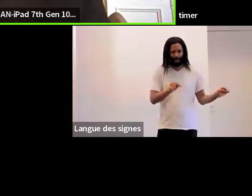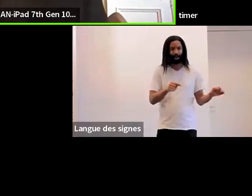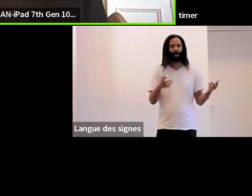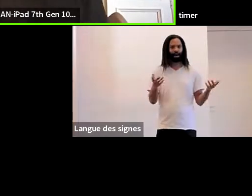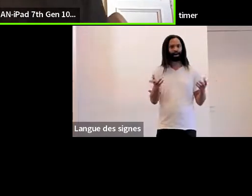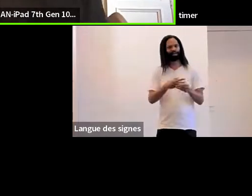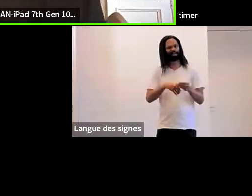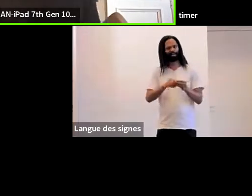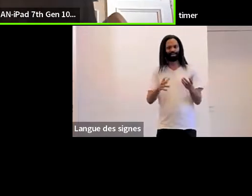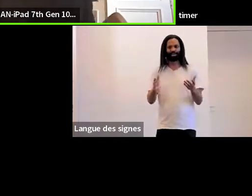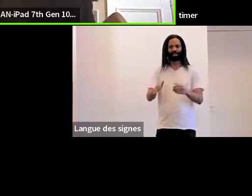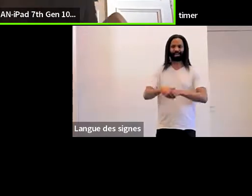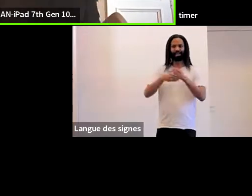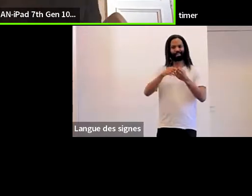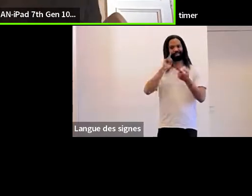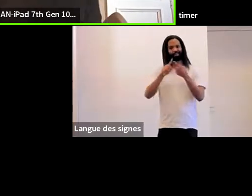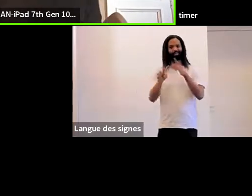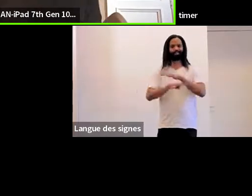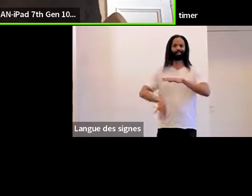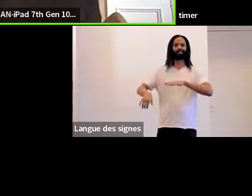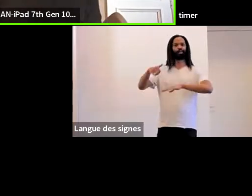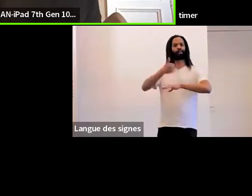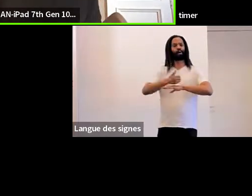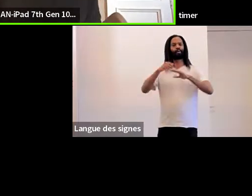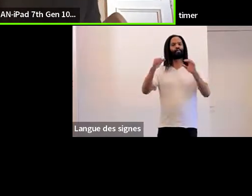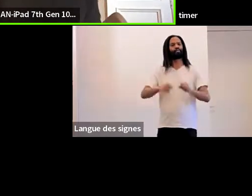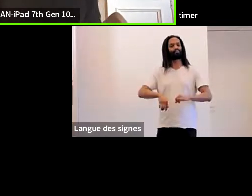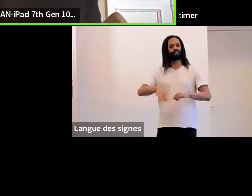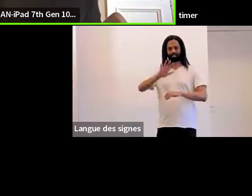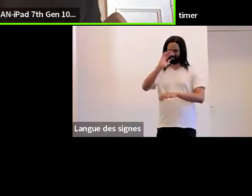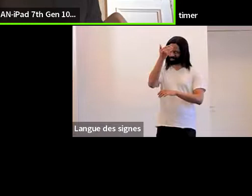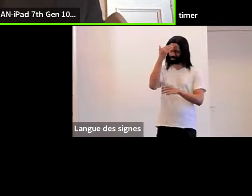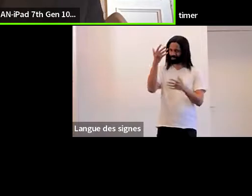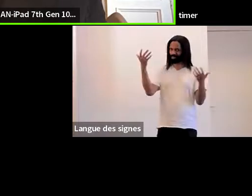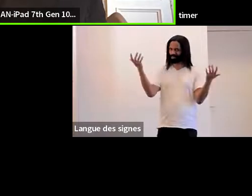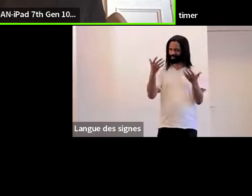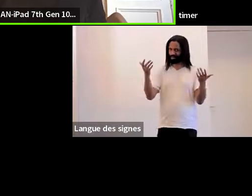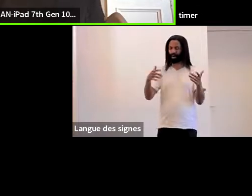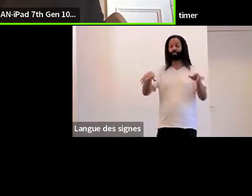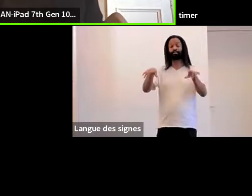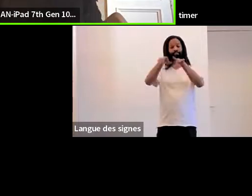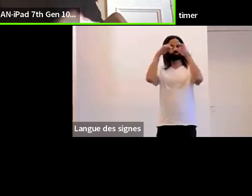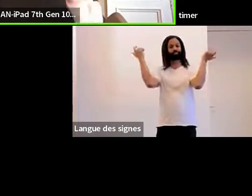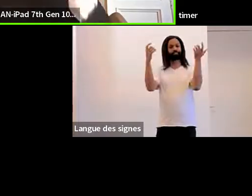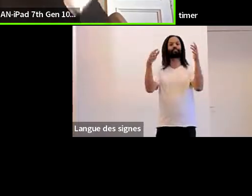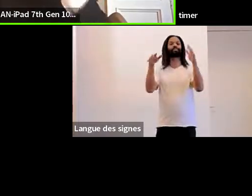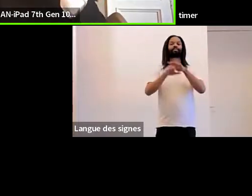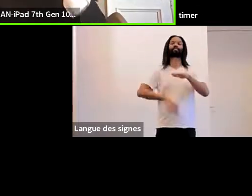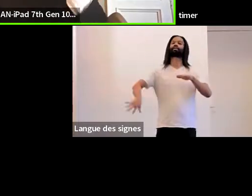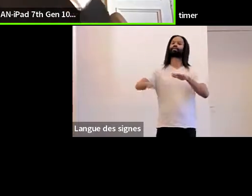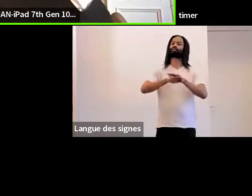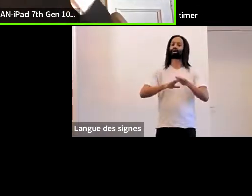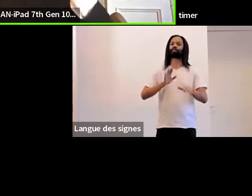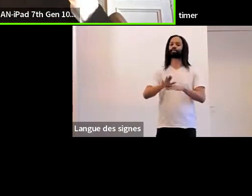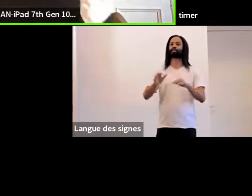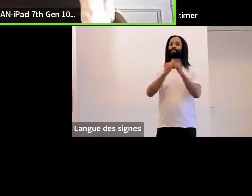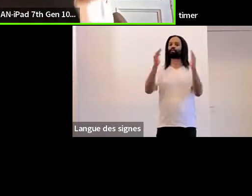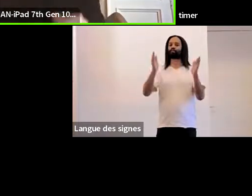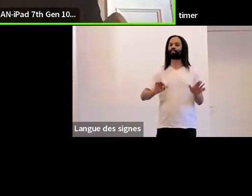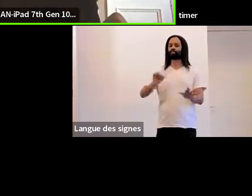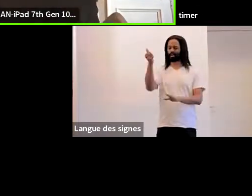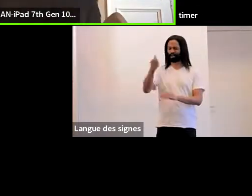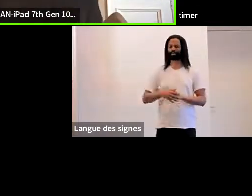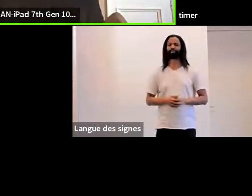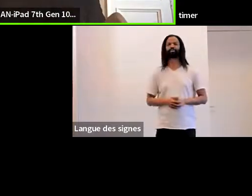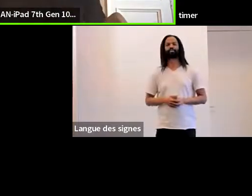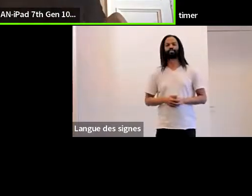reconnaissance de la métropole comme territoire d'expérimentation du logement d'abord. La deuxième préconisation consistait en la création d'un